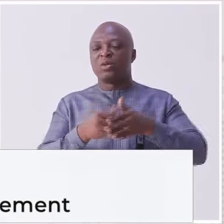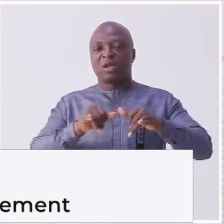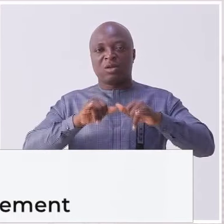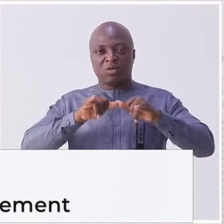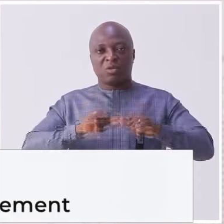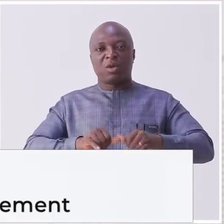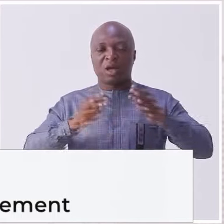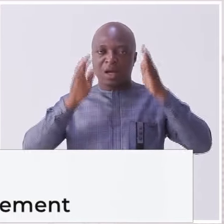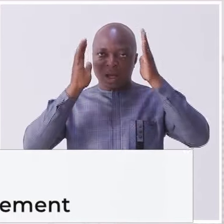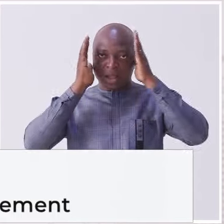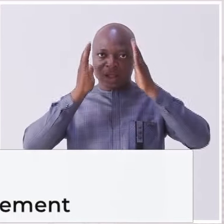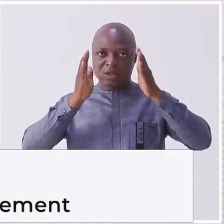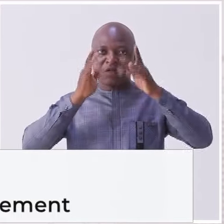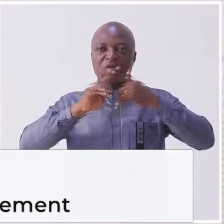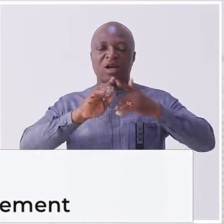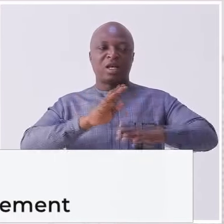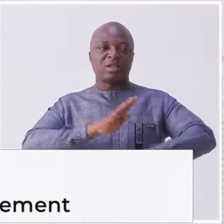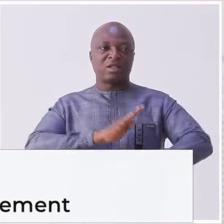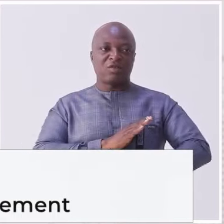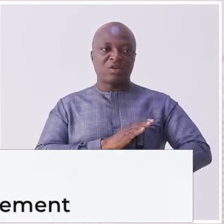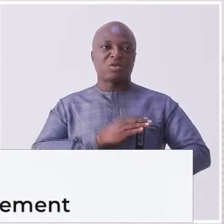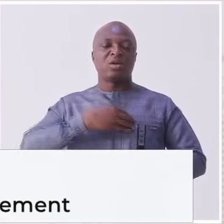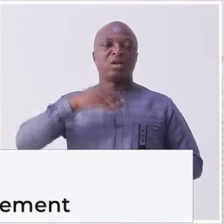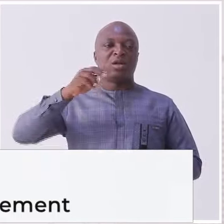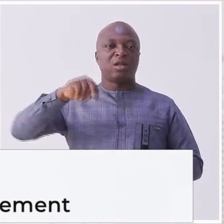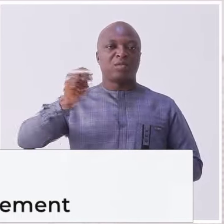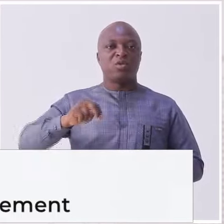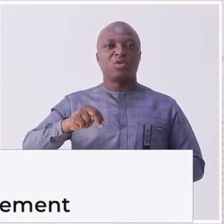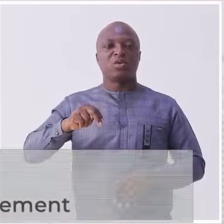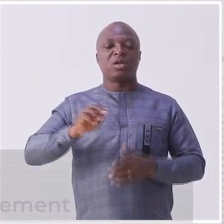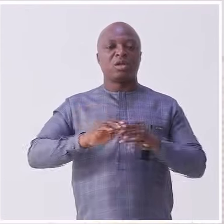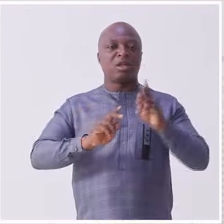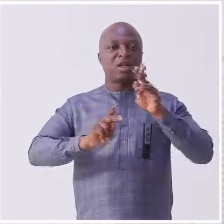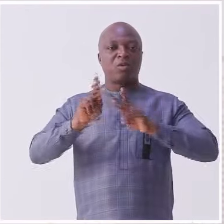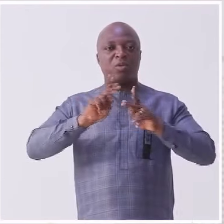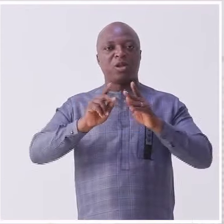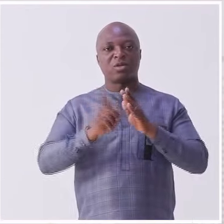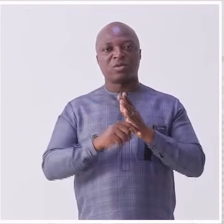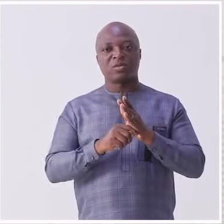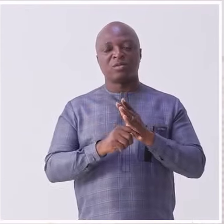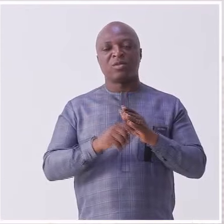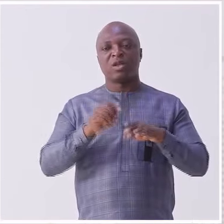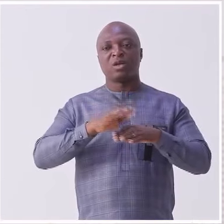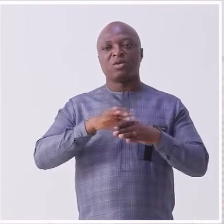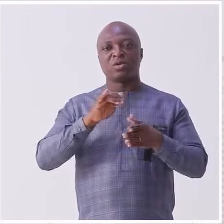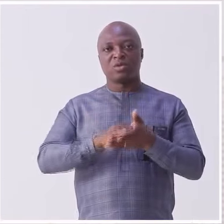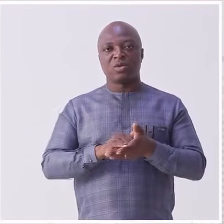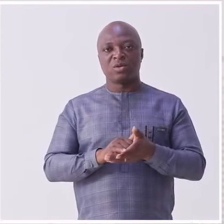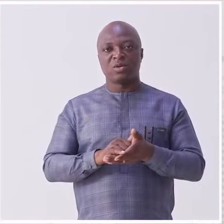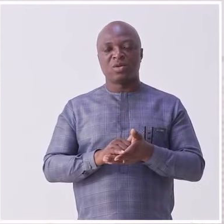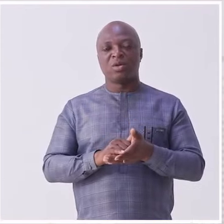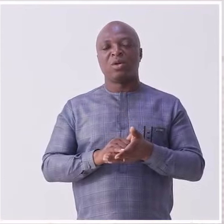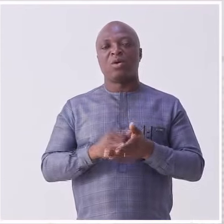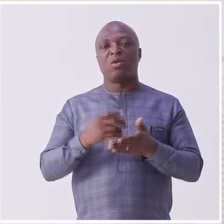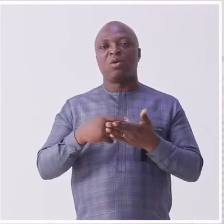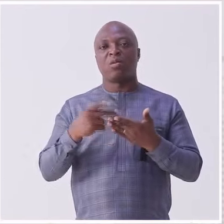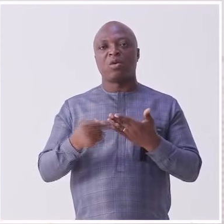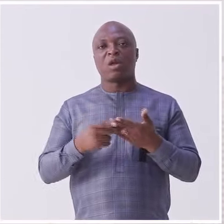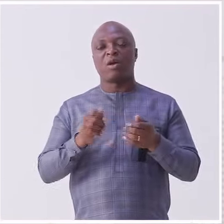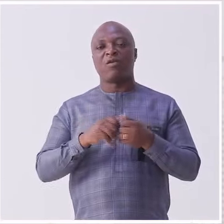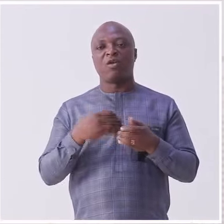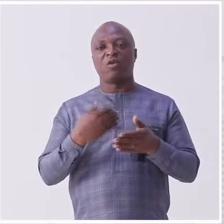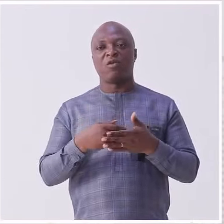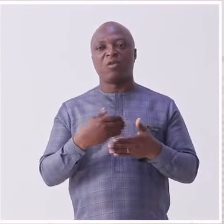demeurant attentif à la satisfaction des besoins des populations. À ce titre, le programme avec le